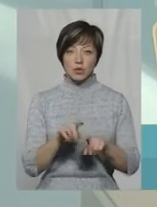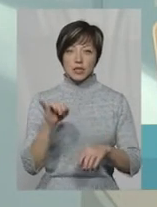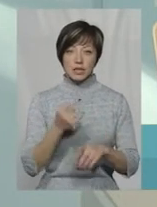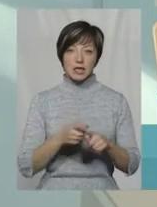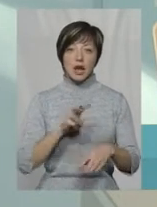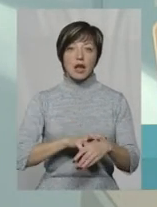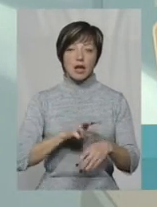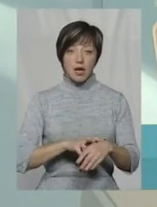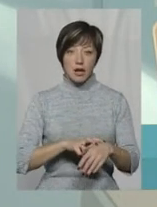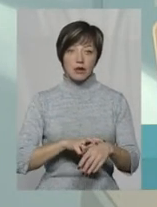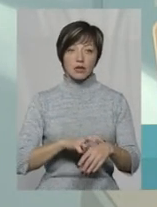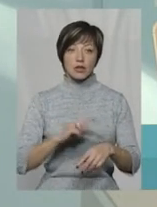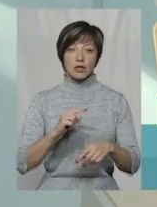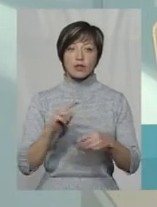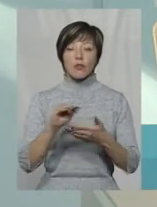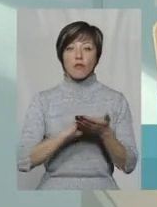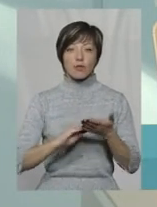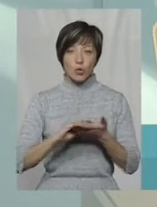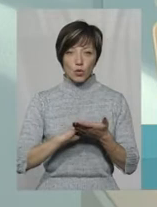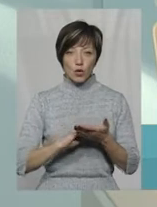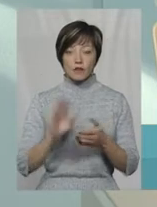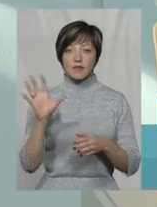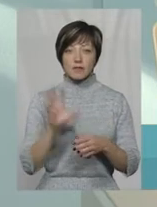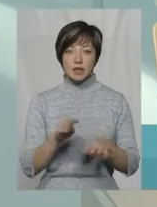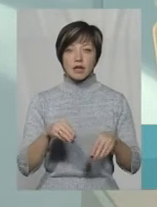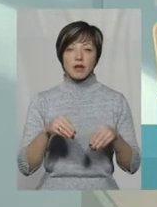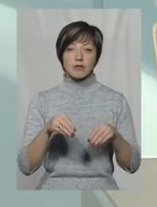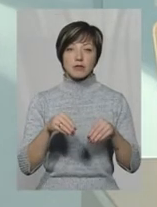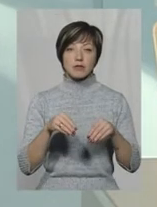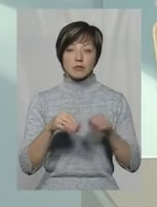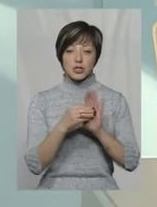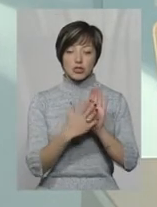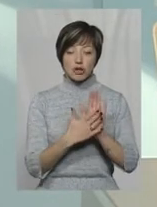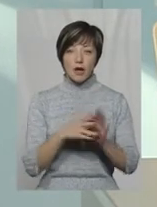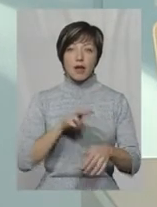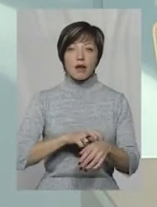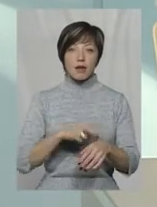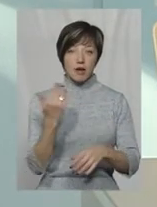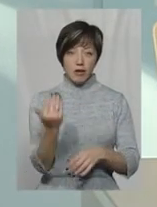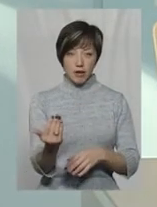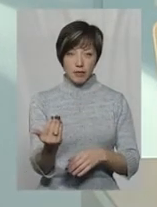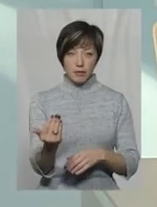лікар призначає, ще раз повторюю, все призначає лікар. І